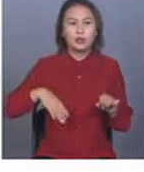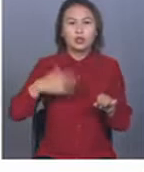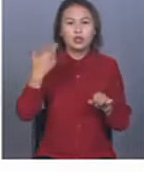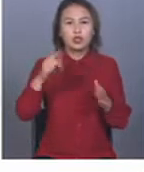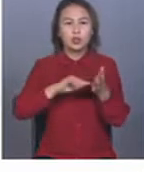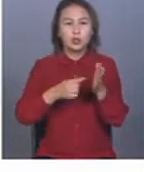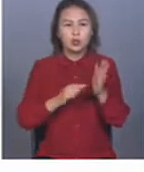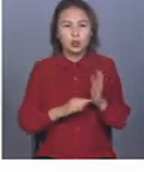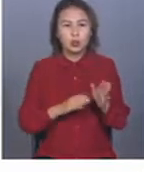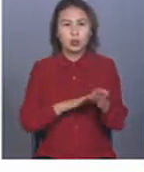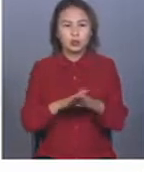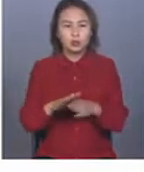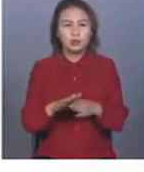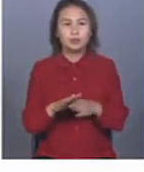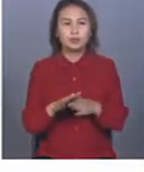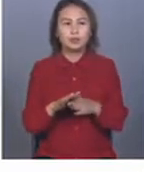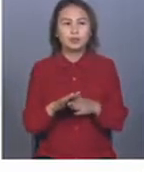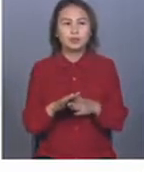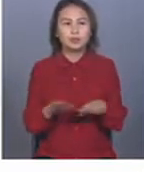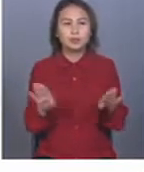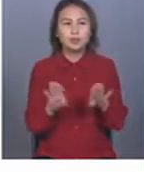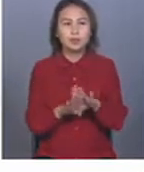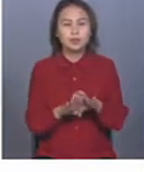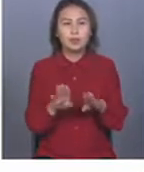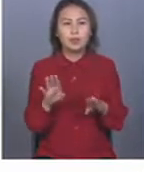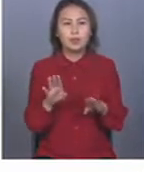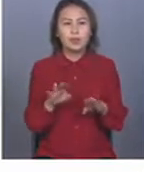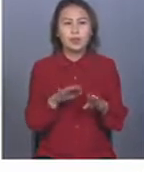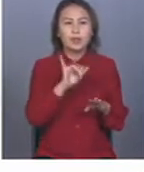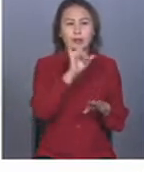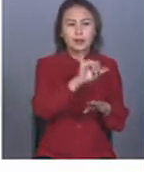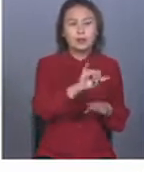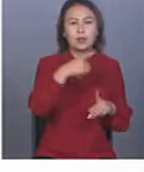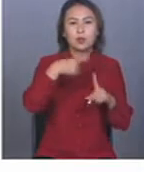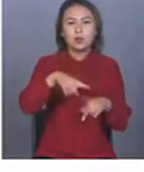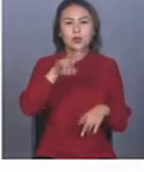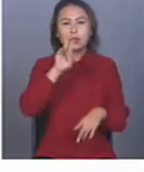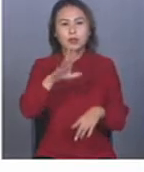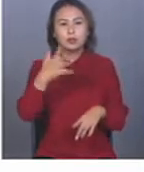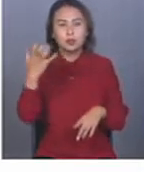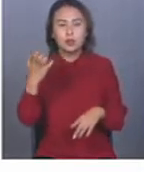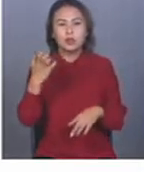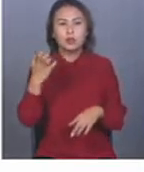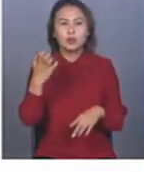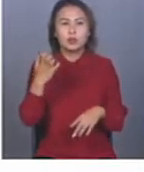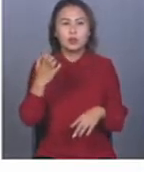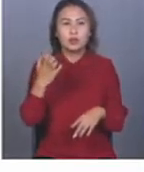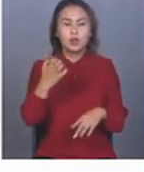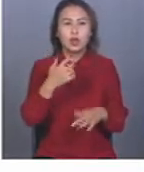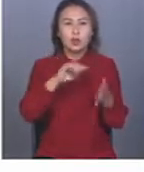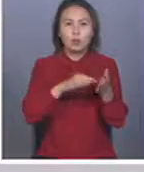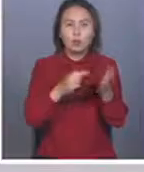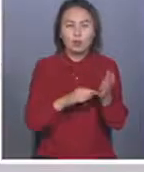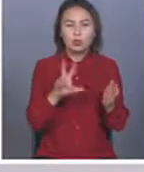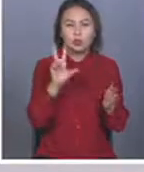амалын орындаймыз. Сонда бізде не шықты? Y пен 2500 теңгенің қосындысының 3-ке бөлінісі